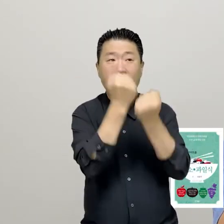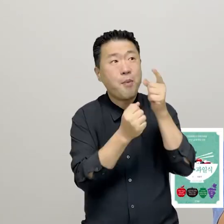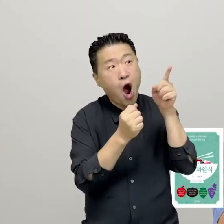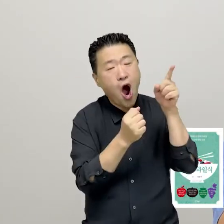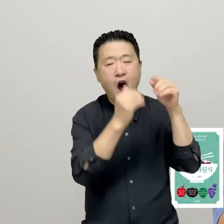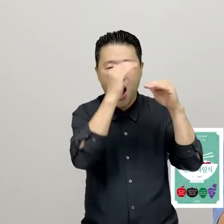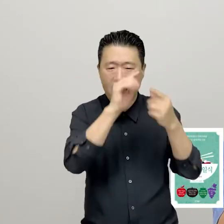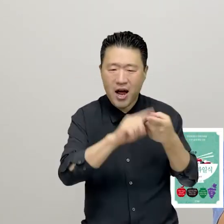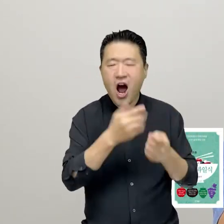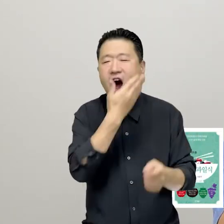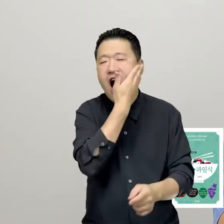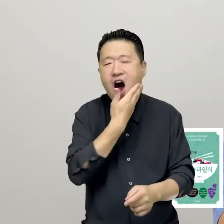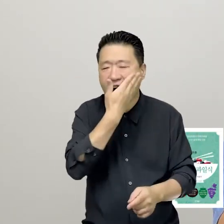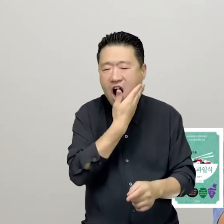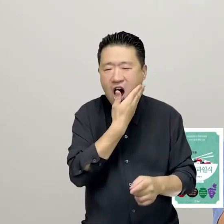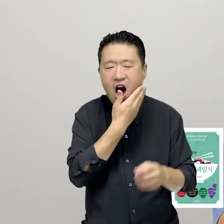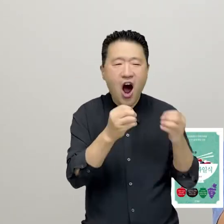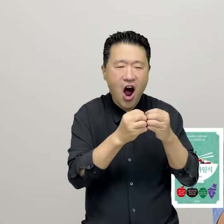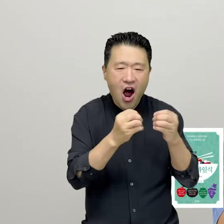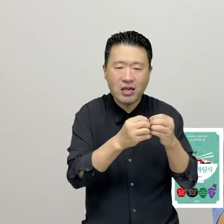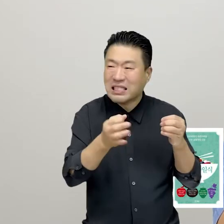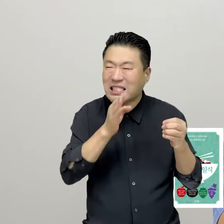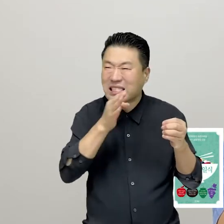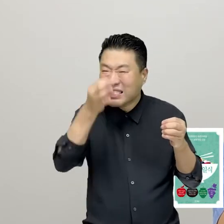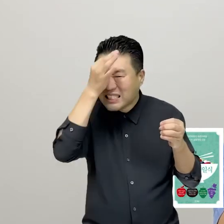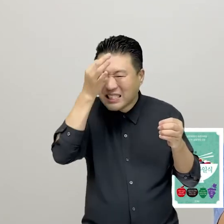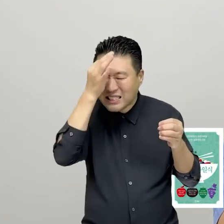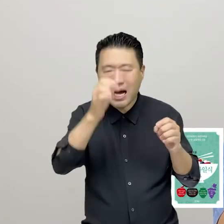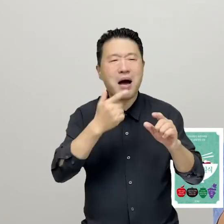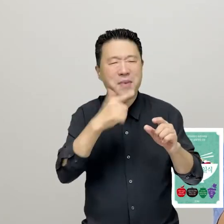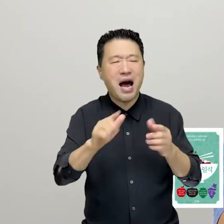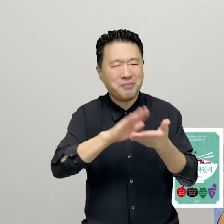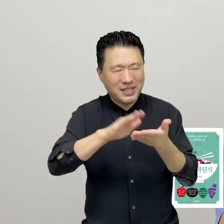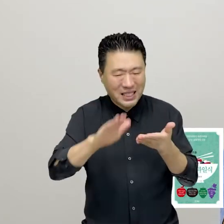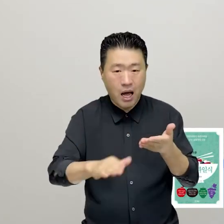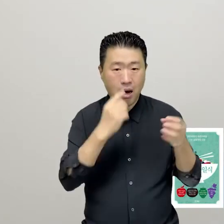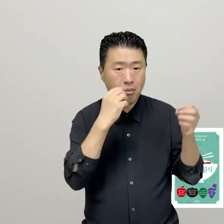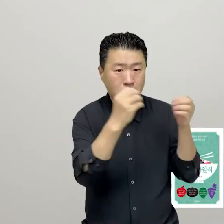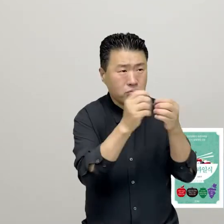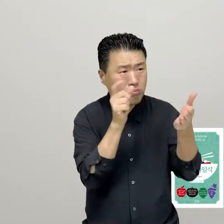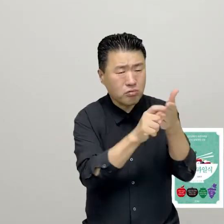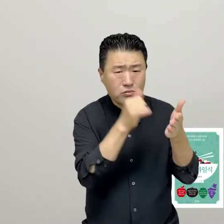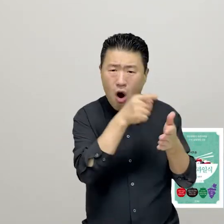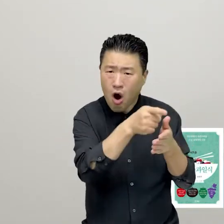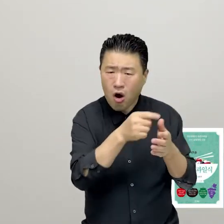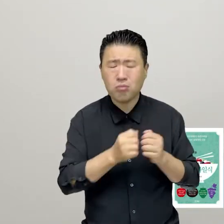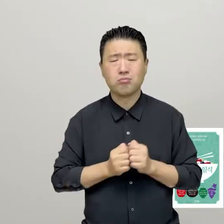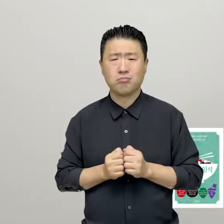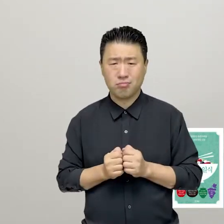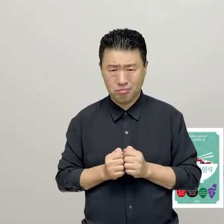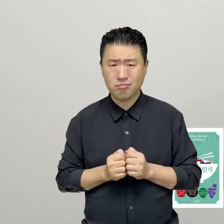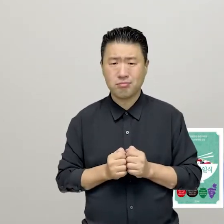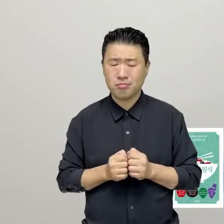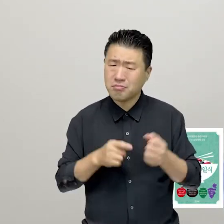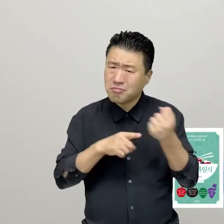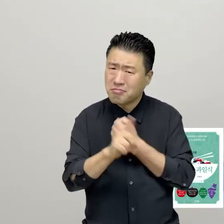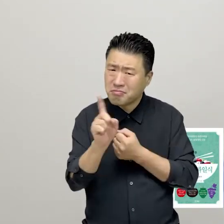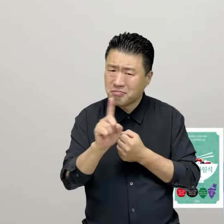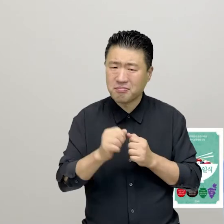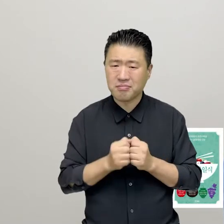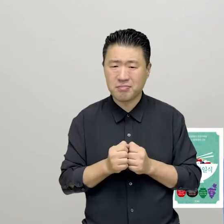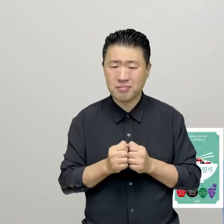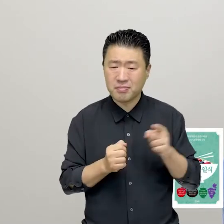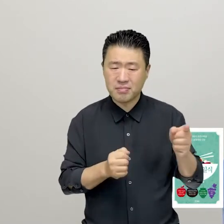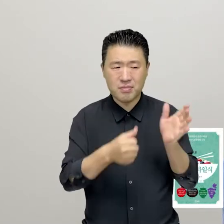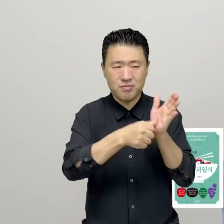위 설명은 영양분에 대한 설명으로 제품 기능에 대한 설명이 아닙니다라는 문구가 나갑니다. 그